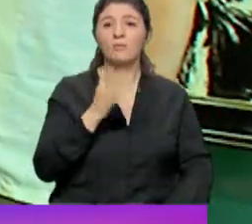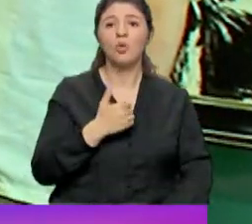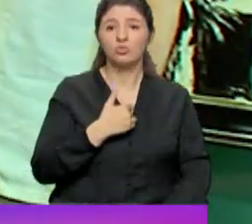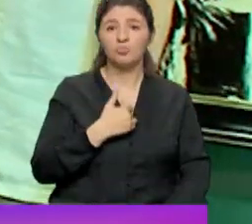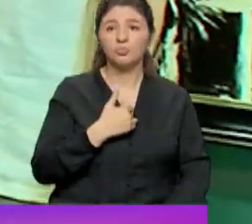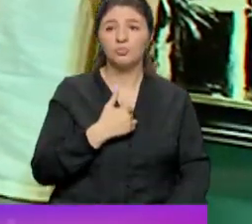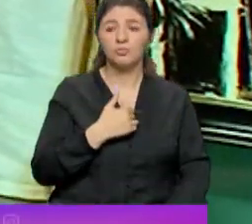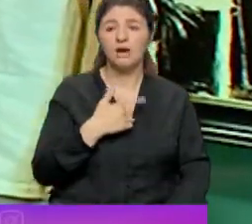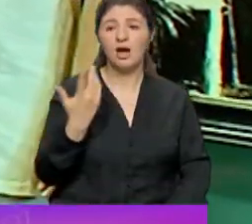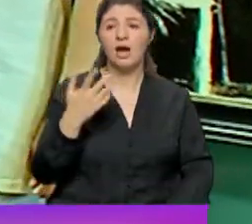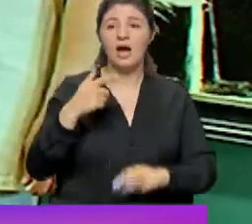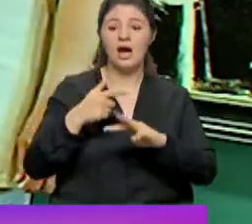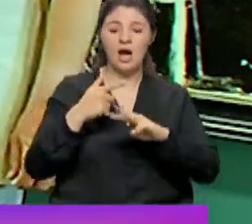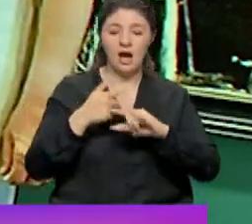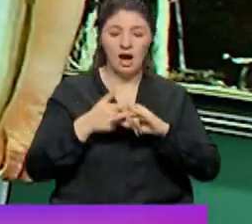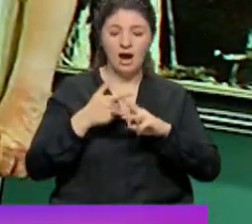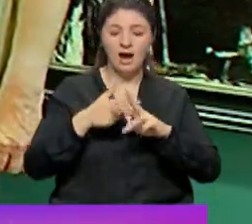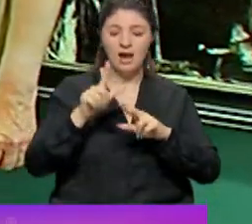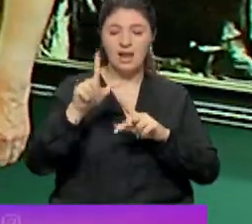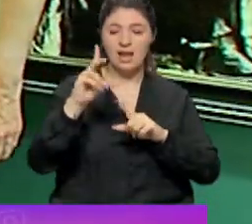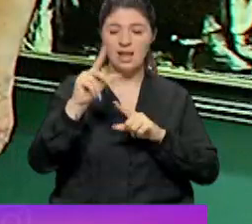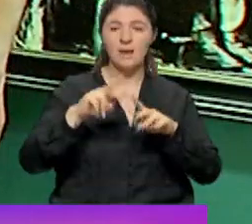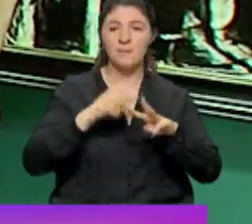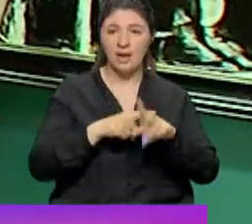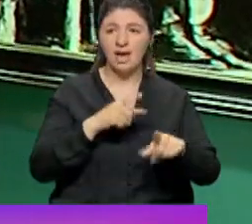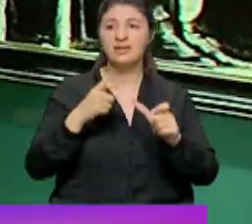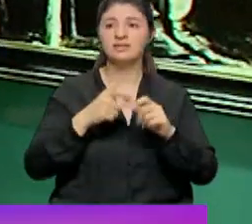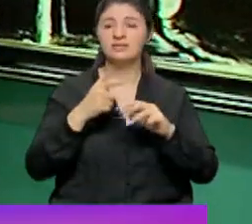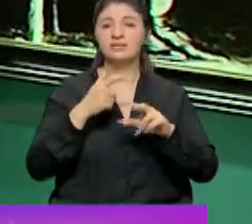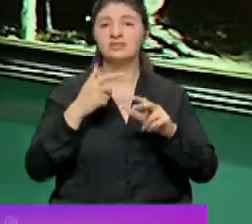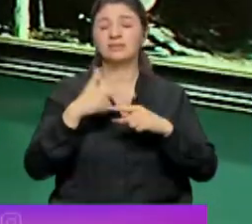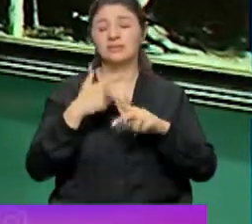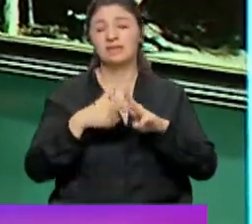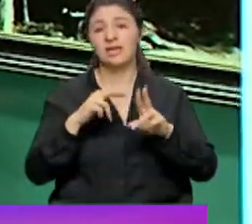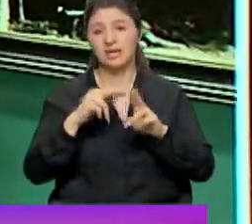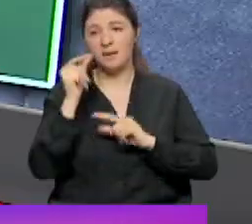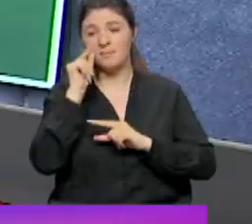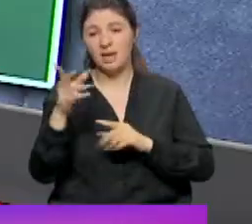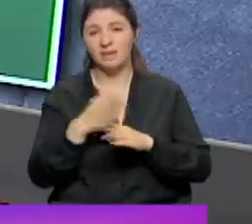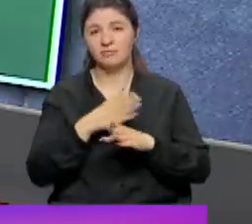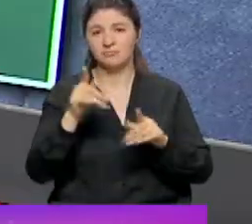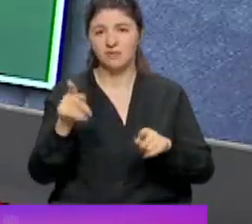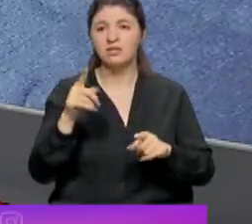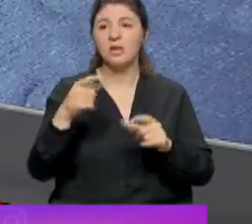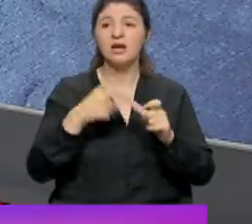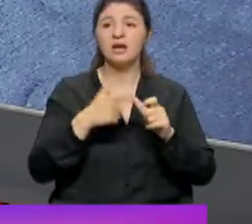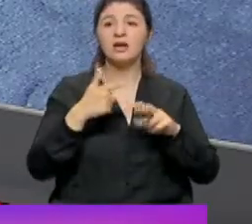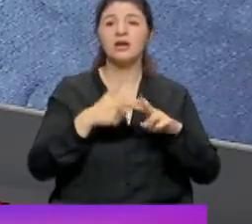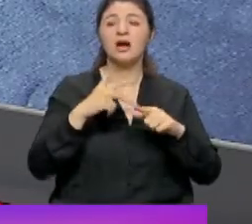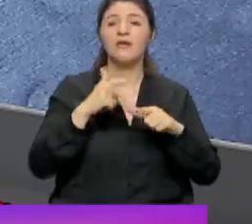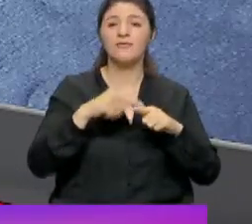bilmiyordum bu halime Türkyılmaz eserleri Zeki Sezer eserler Eee Gafur Uzuner geliyor şimdi